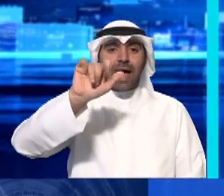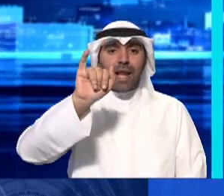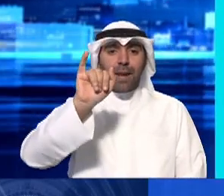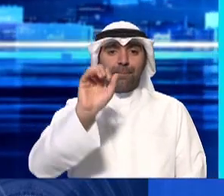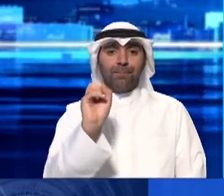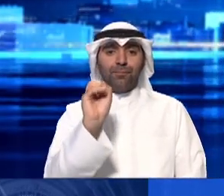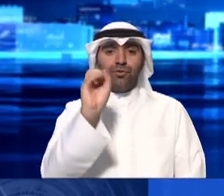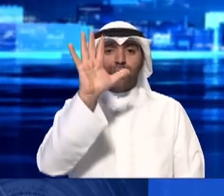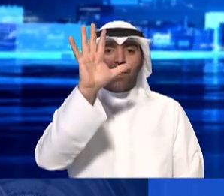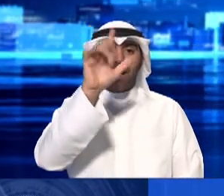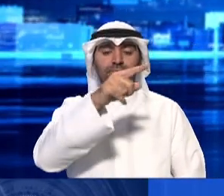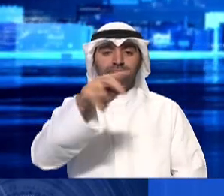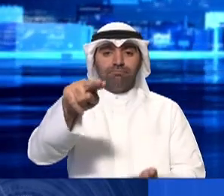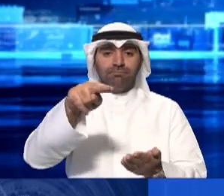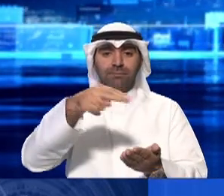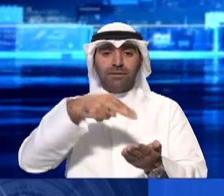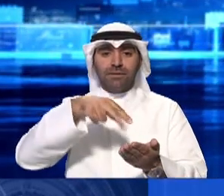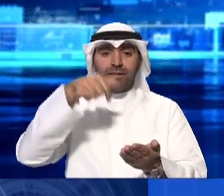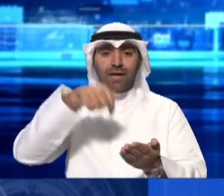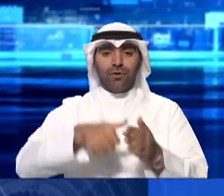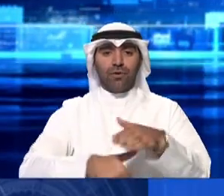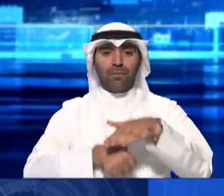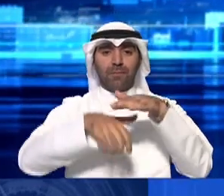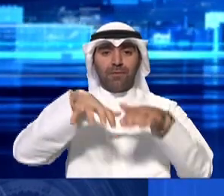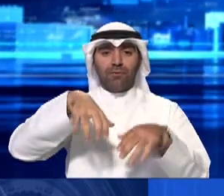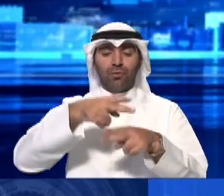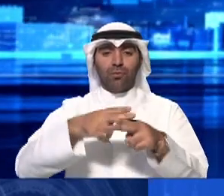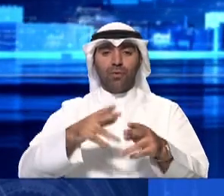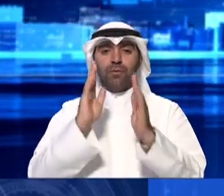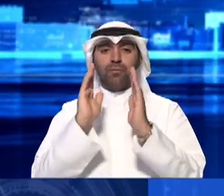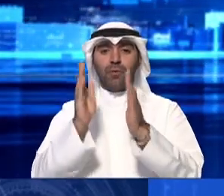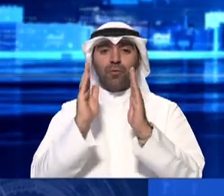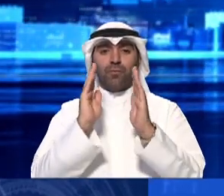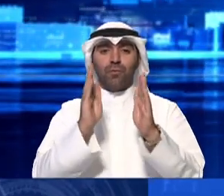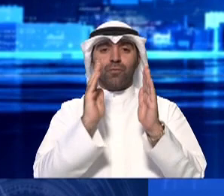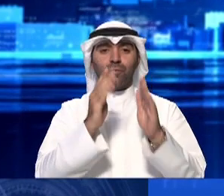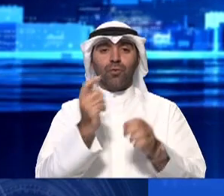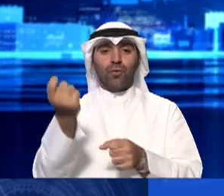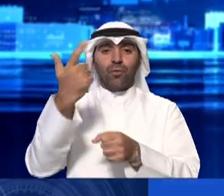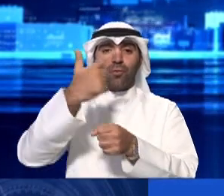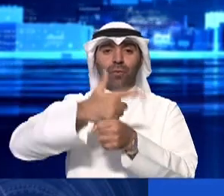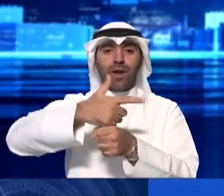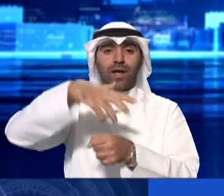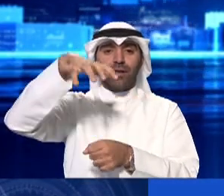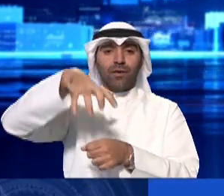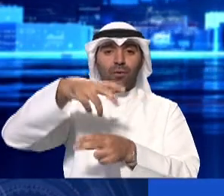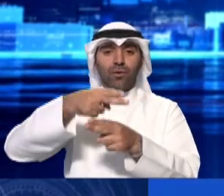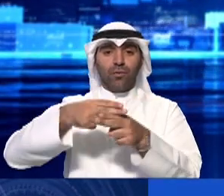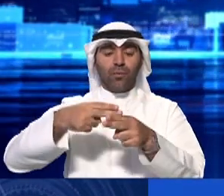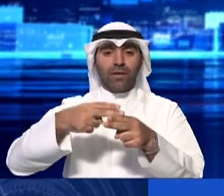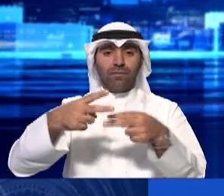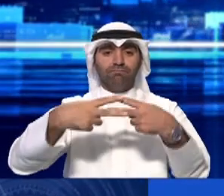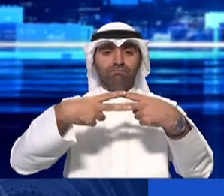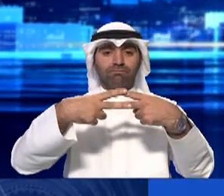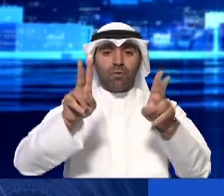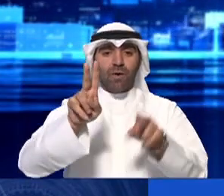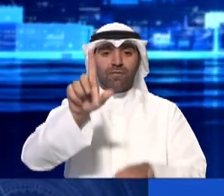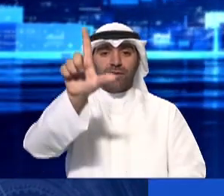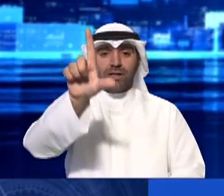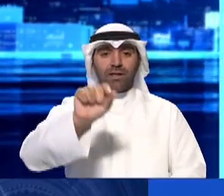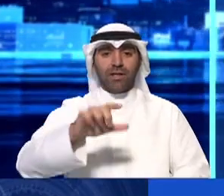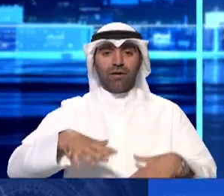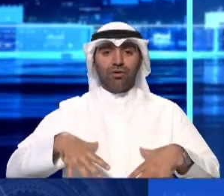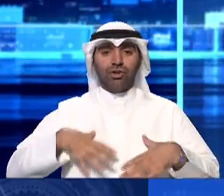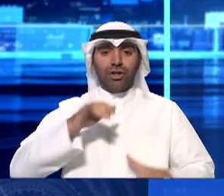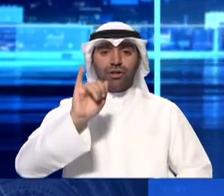الأحمد الجابر الصباح حفظه الله لولاية العهد ومبايعة مجلس الأمة لسموه وليا للعهد. هذا نصها.